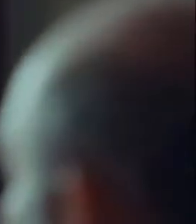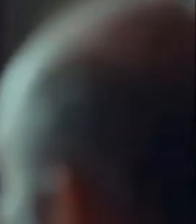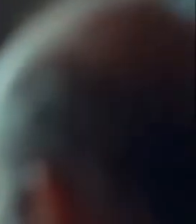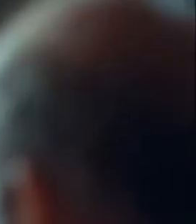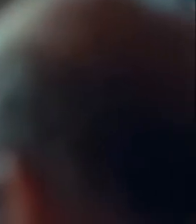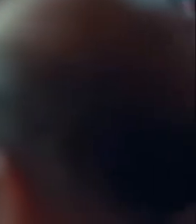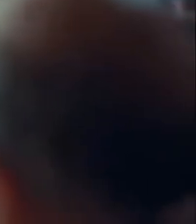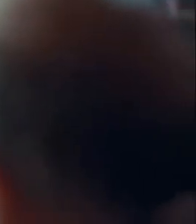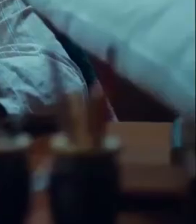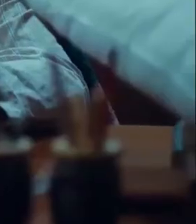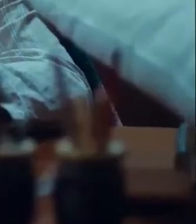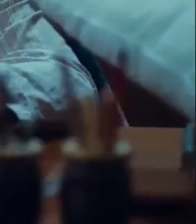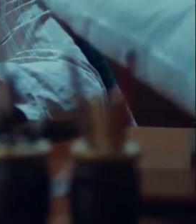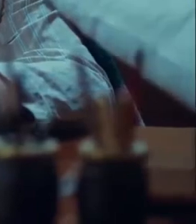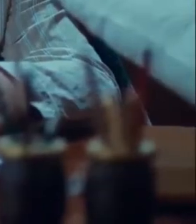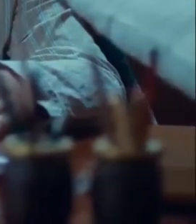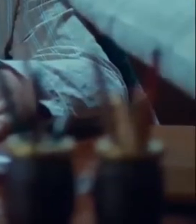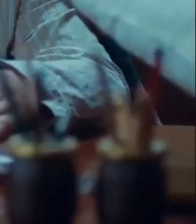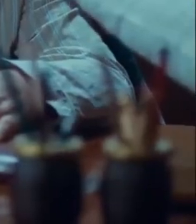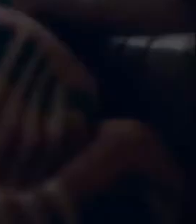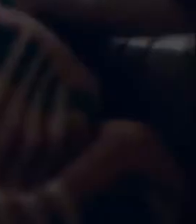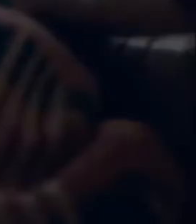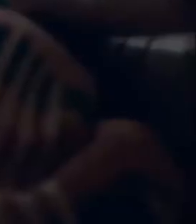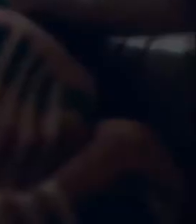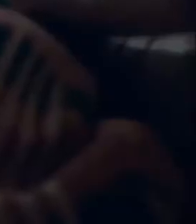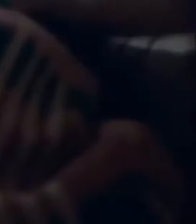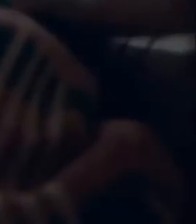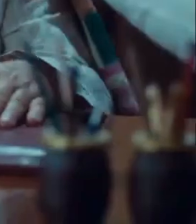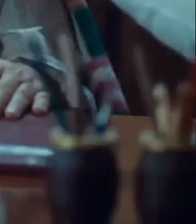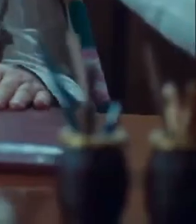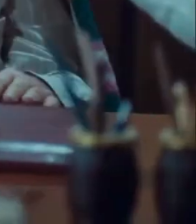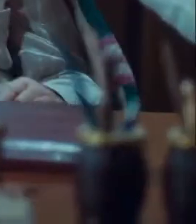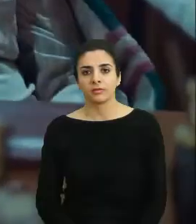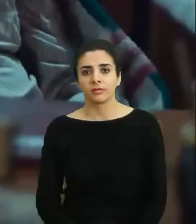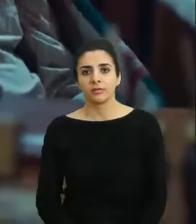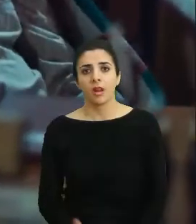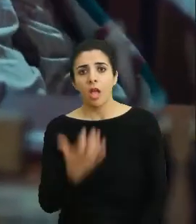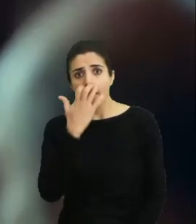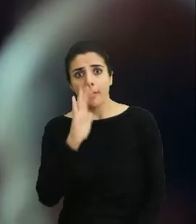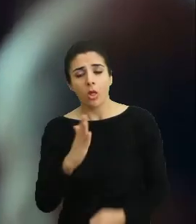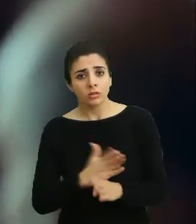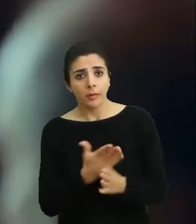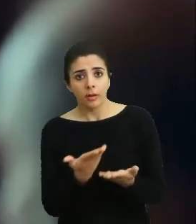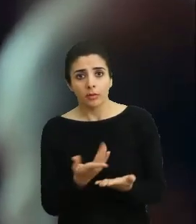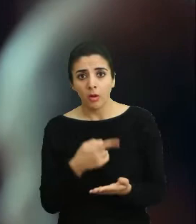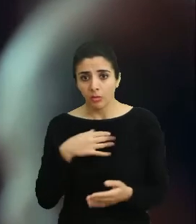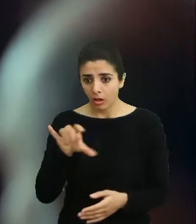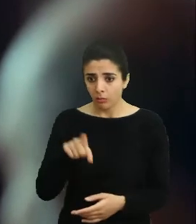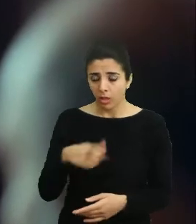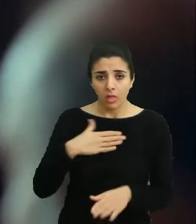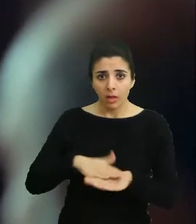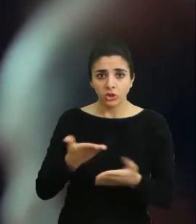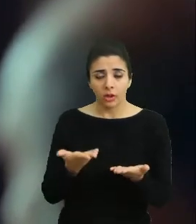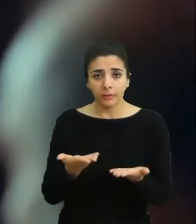döndü. Ramazan çayın tekini bıraktı, bekliyor. Ne dikiliyorsun başımda? Bunu ne yapacağım